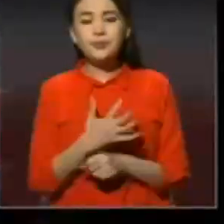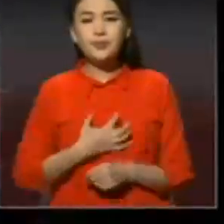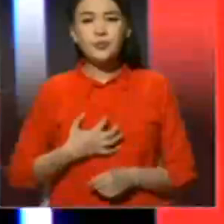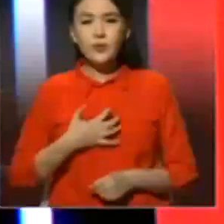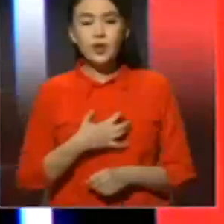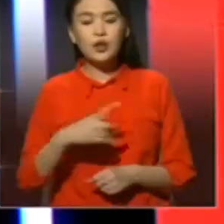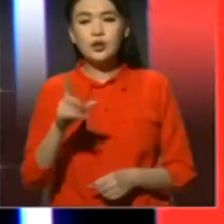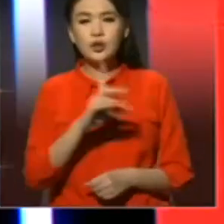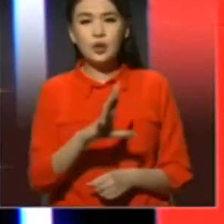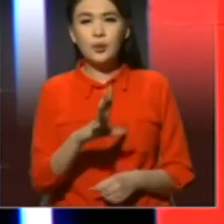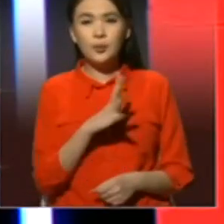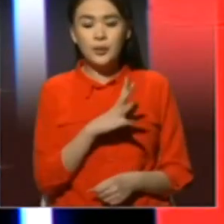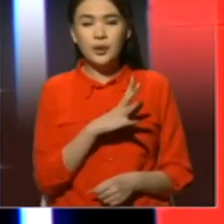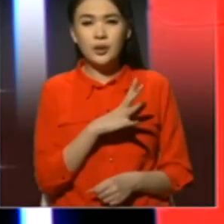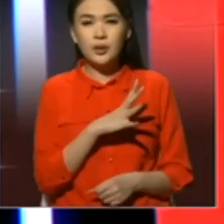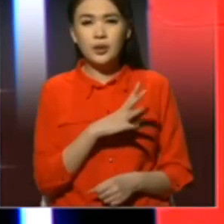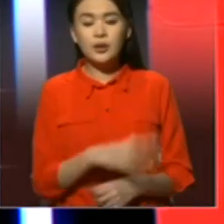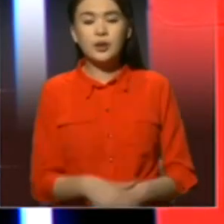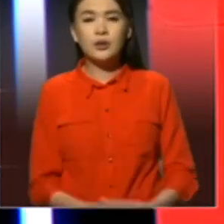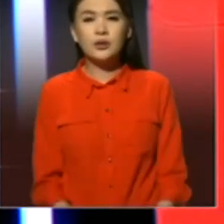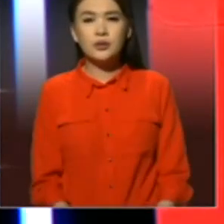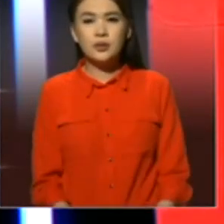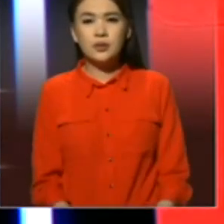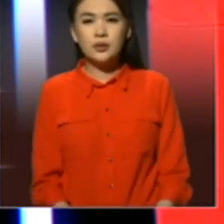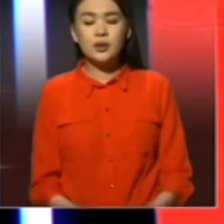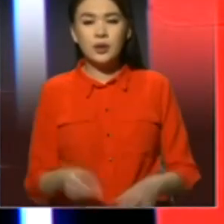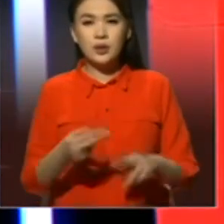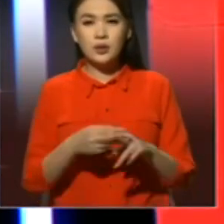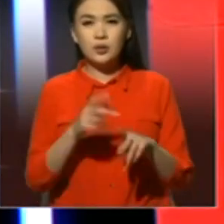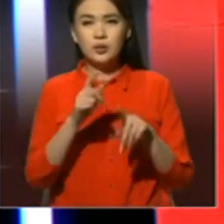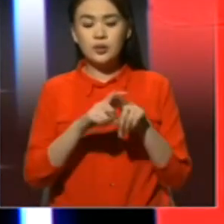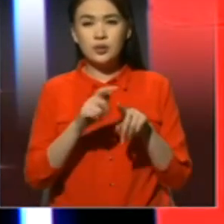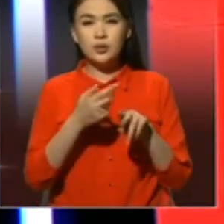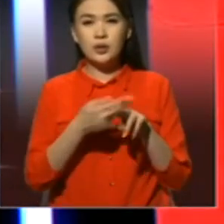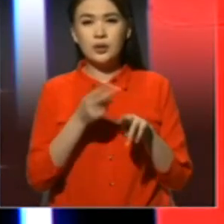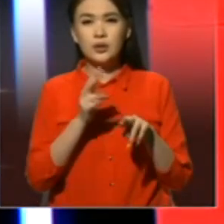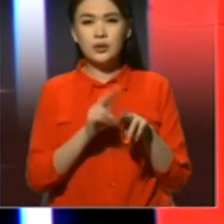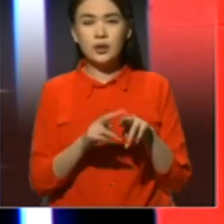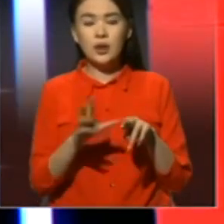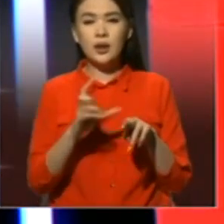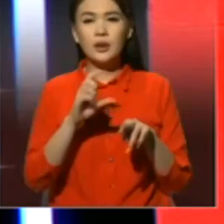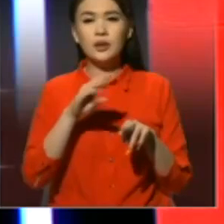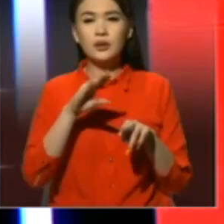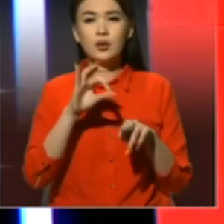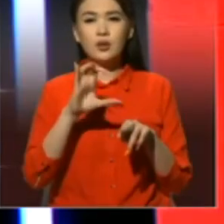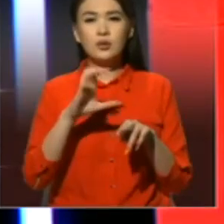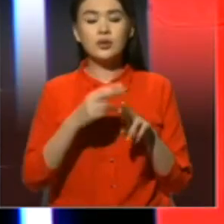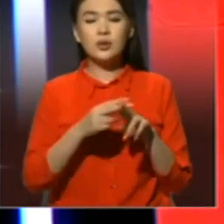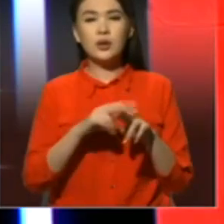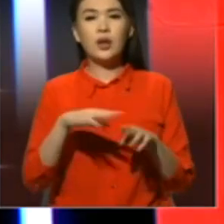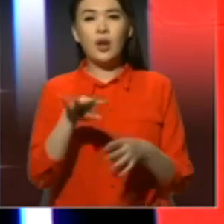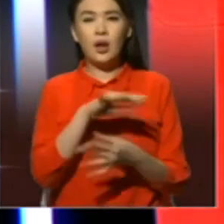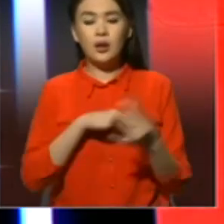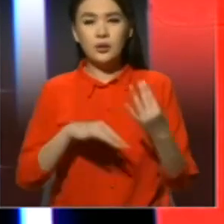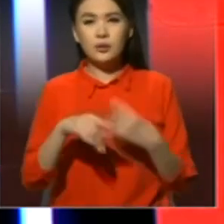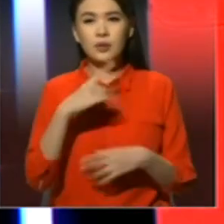әдетте мысалға осы өзге ұлт өкілдері дегенді этнос өкілдері деп айтып жатамыз, иә.